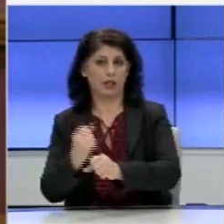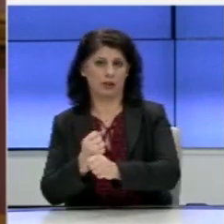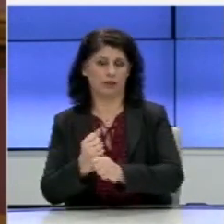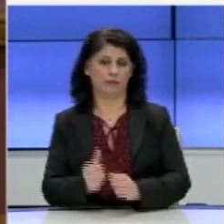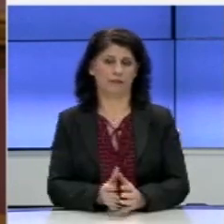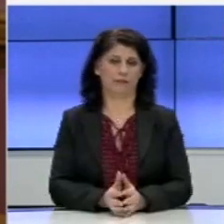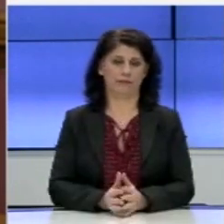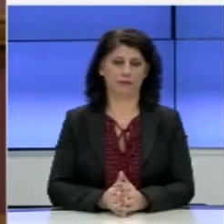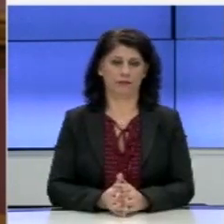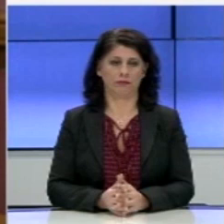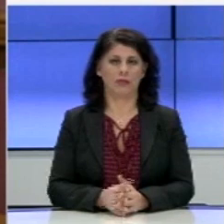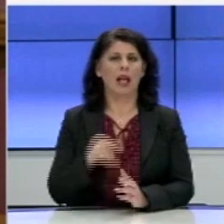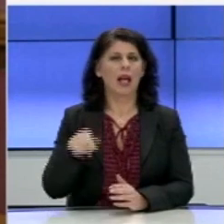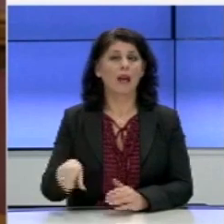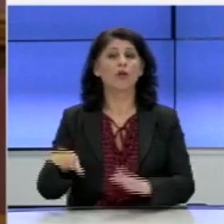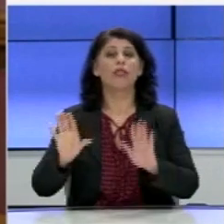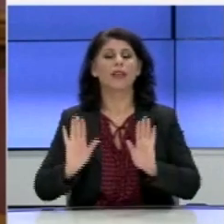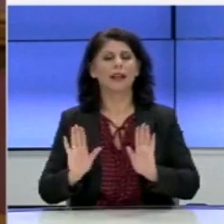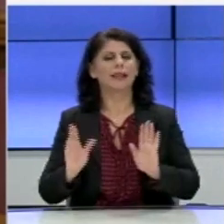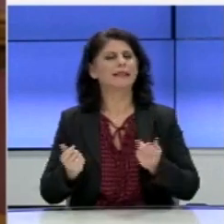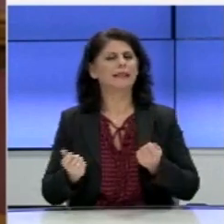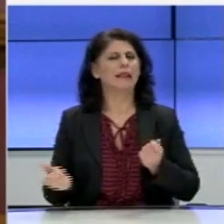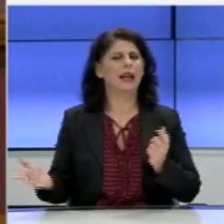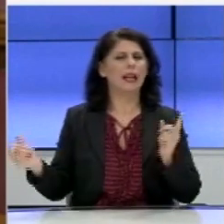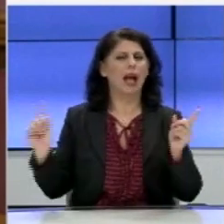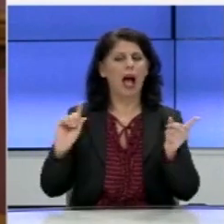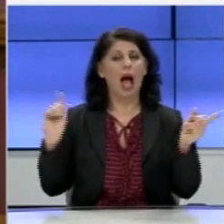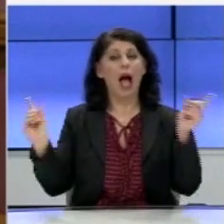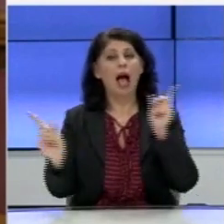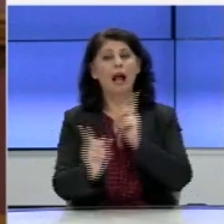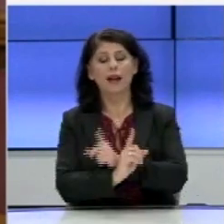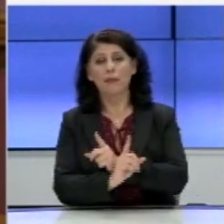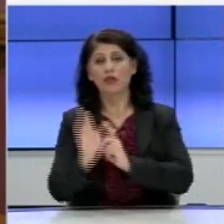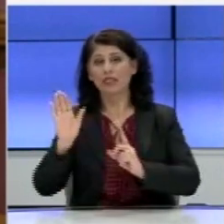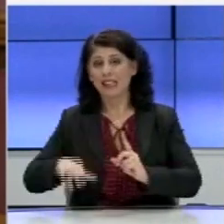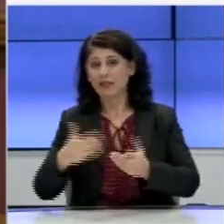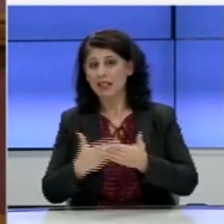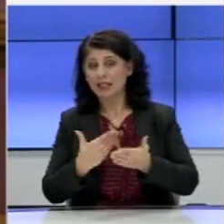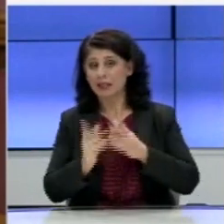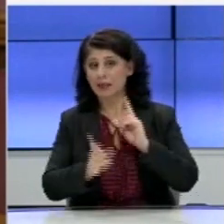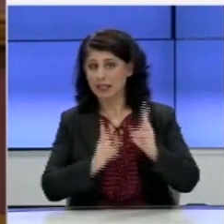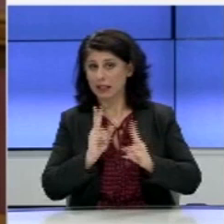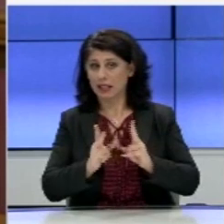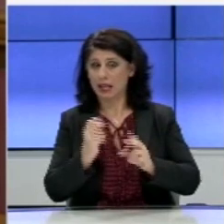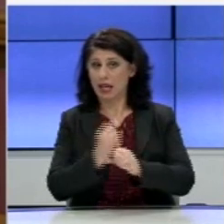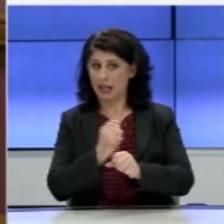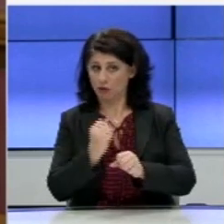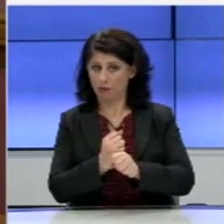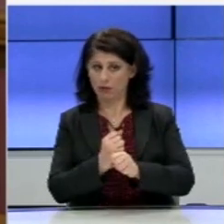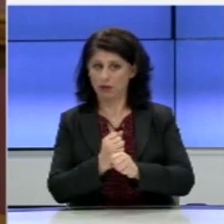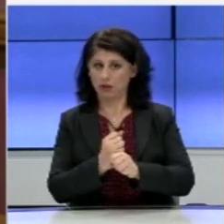εργασίας. Ανταυτού τι γίνεται, τι λένε και, τα τελευταία στοιχεία με βάση τις καταγγελίες